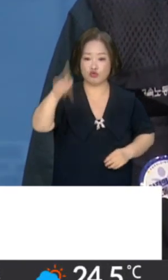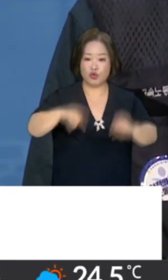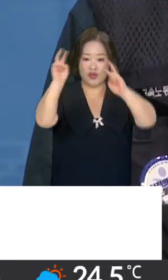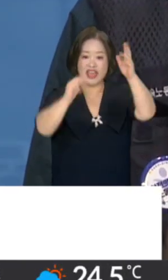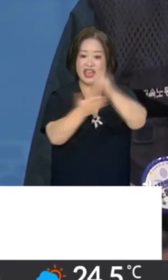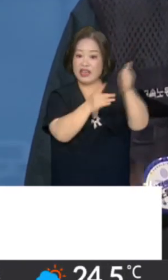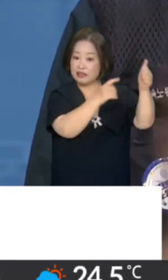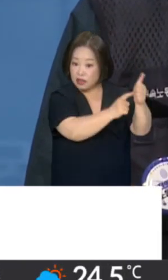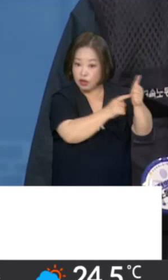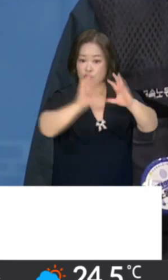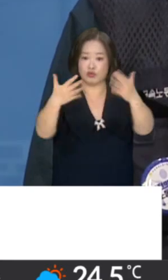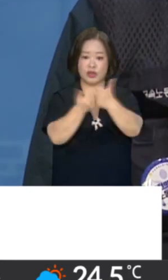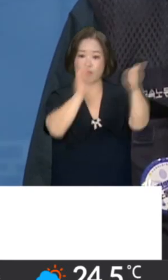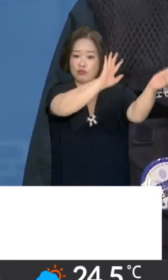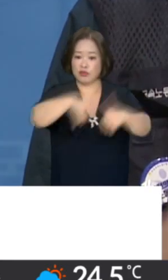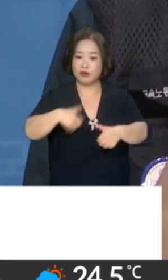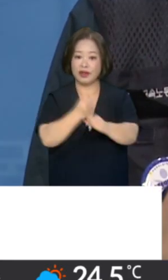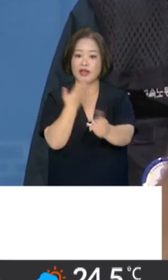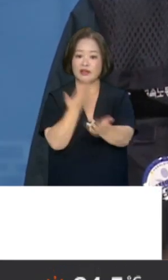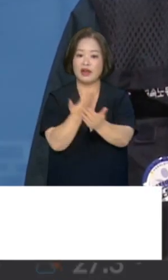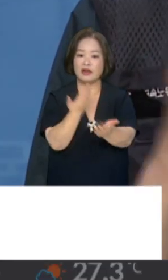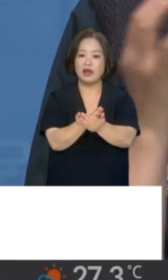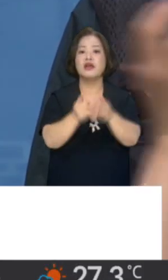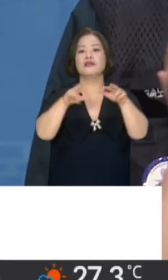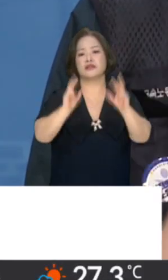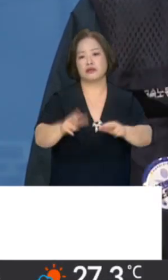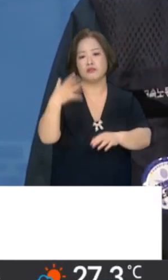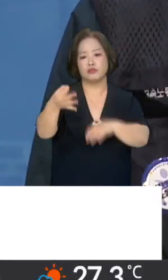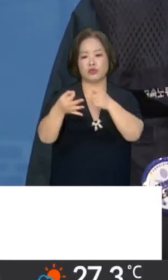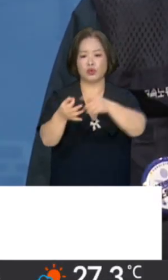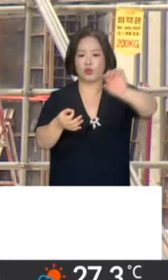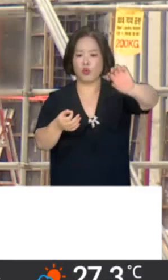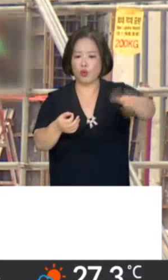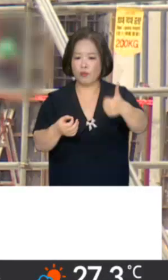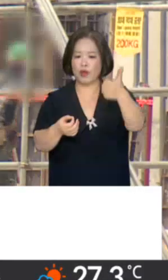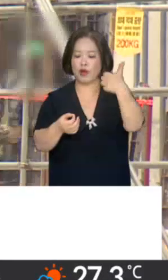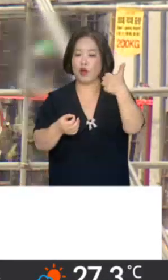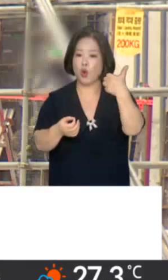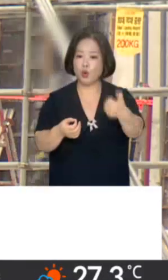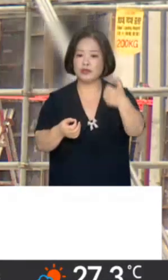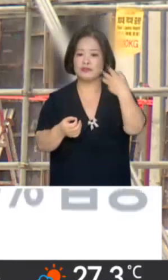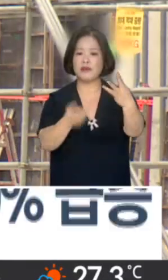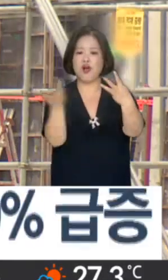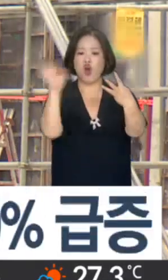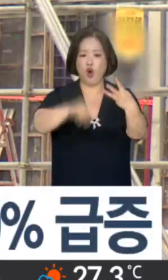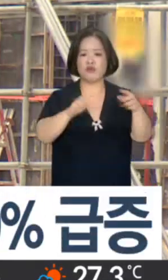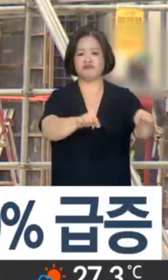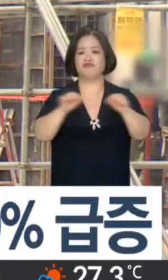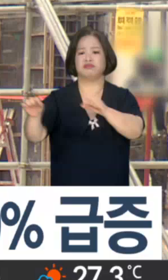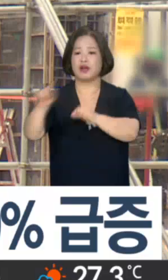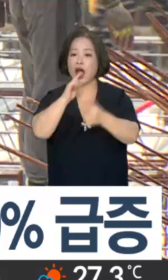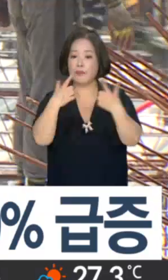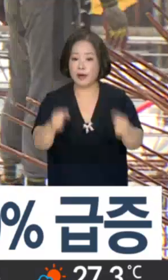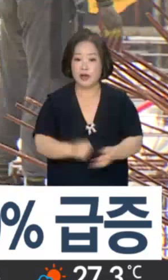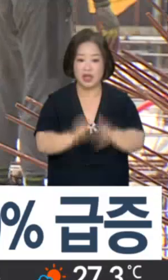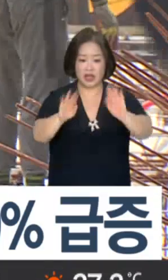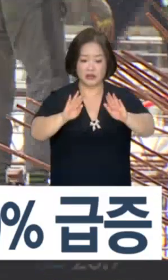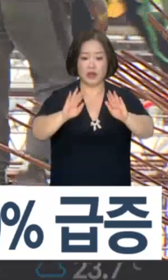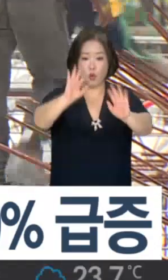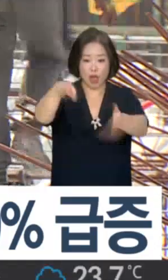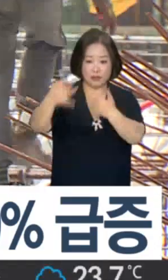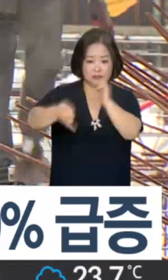553억 원의 임금 체불로 고통받고 있습니다. 지난달 말 기준 체불 임금 규모는